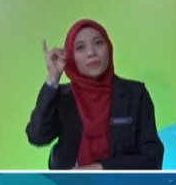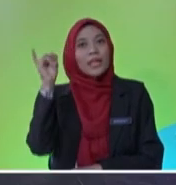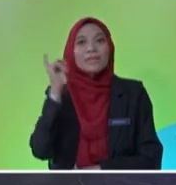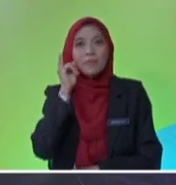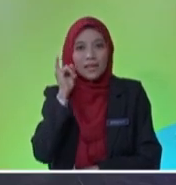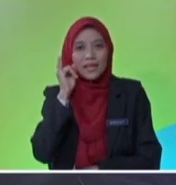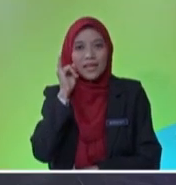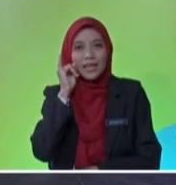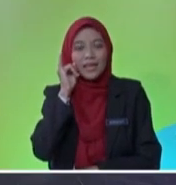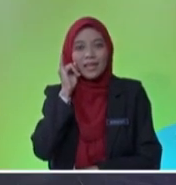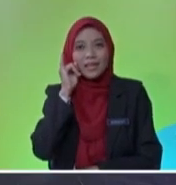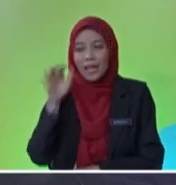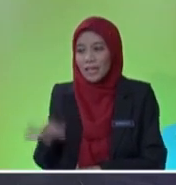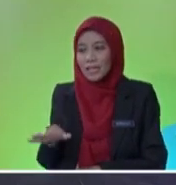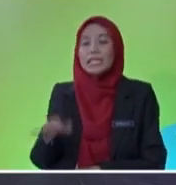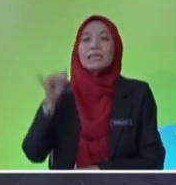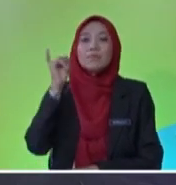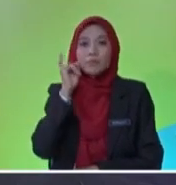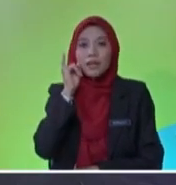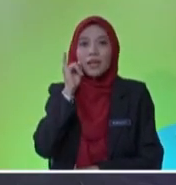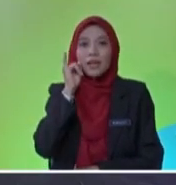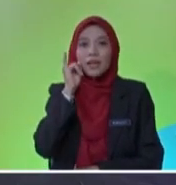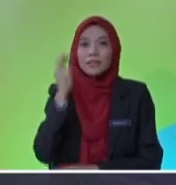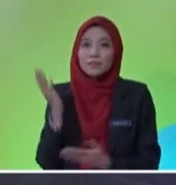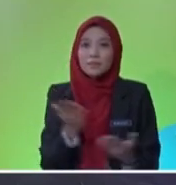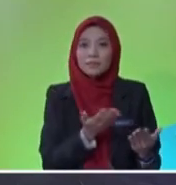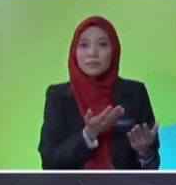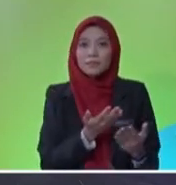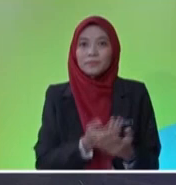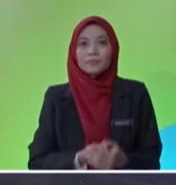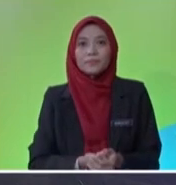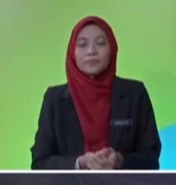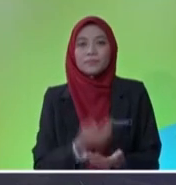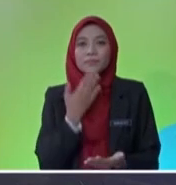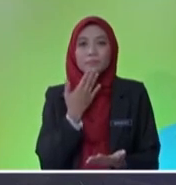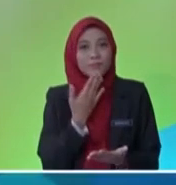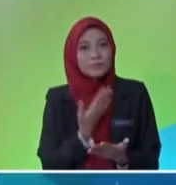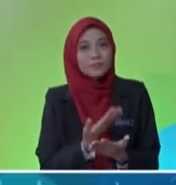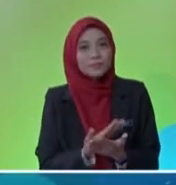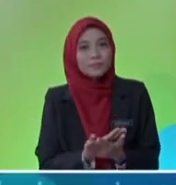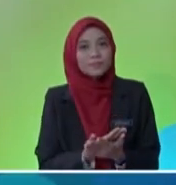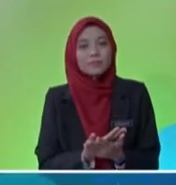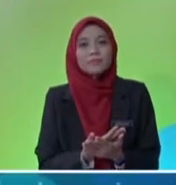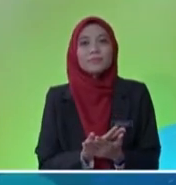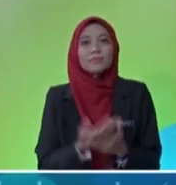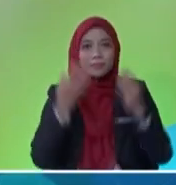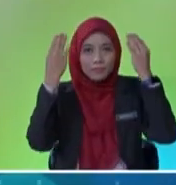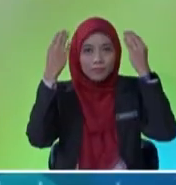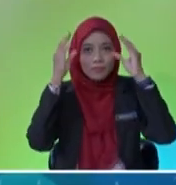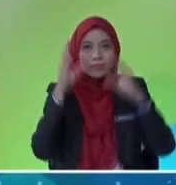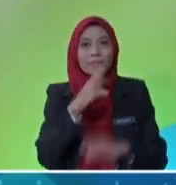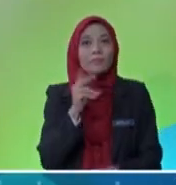Iman mari sini kan IMEI I am di Mekkah chiqui cache dan Kak Mira